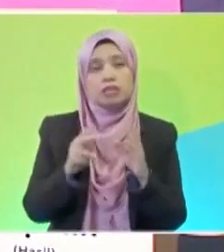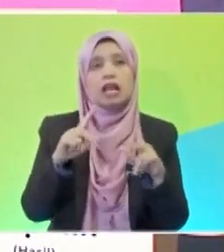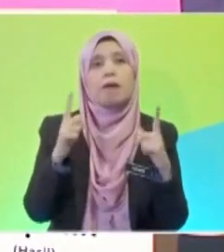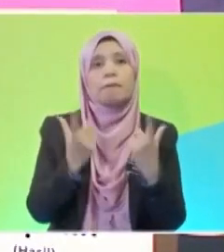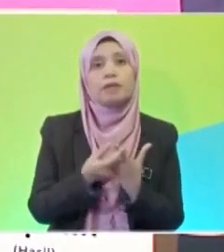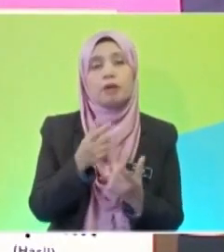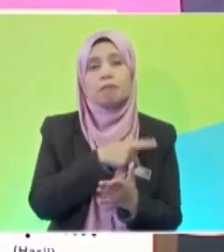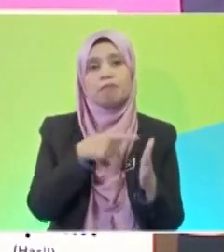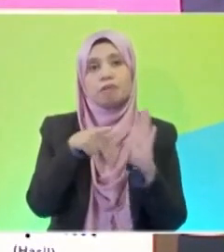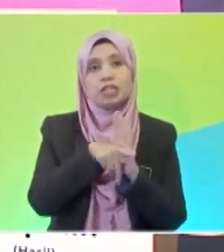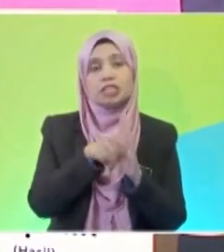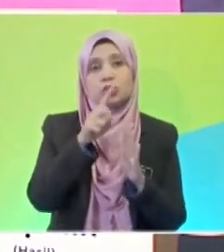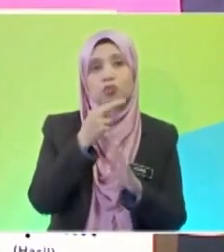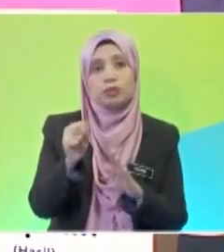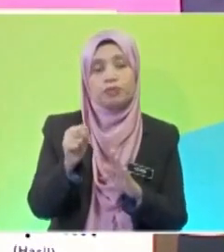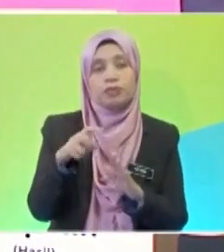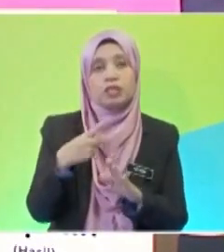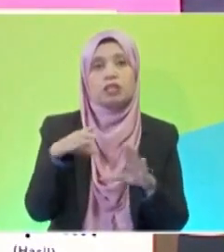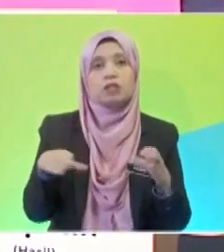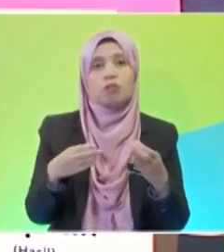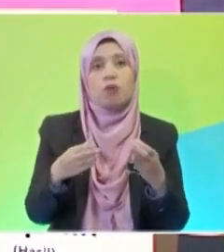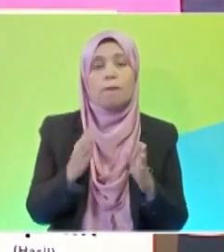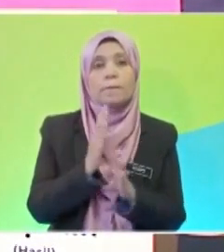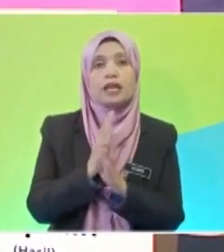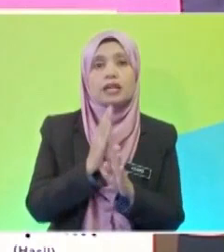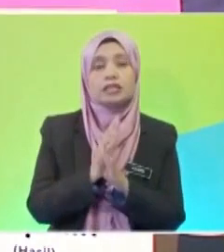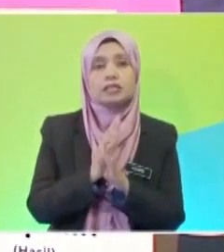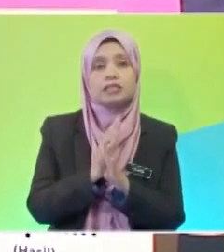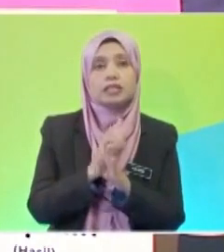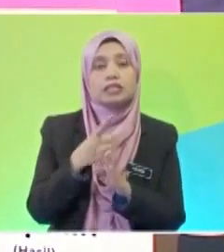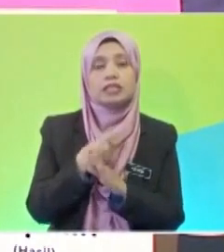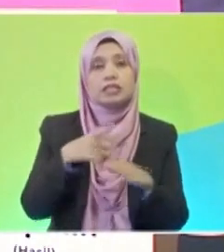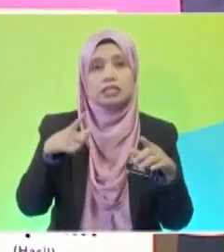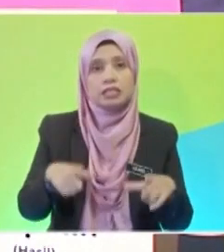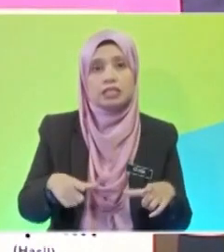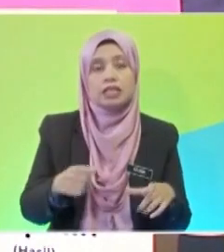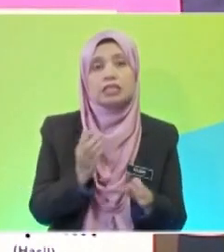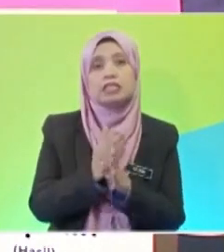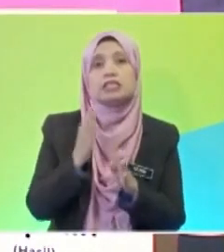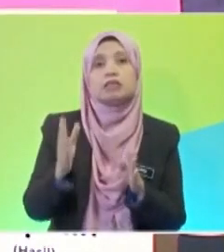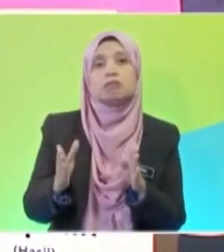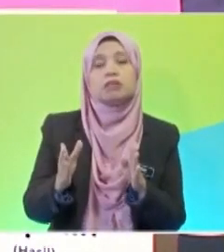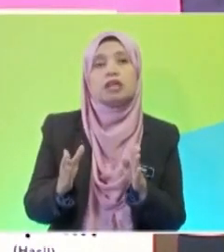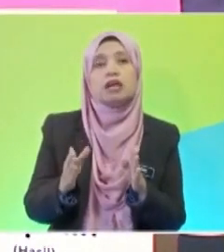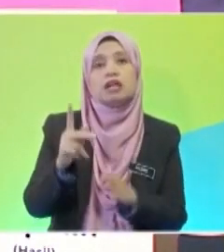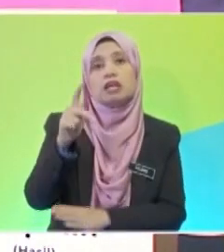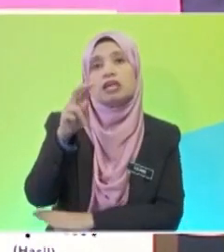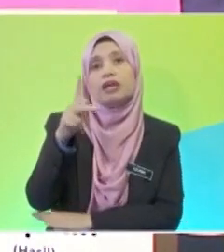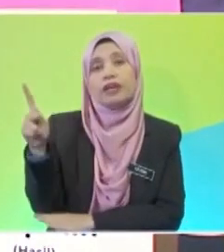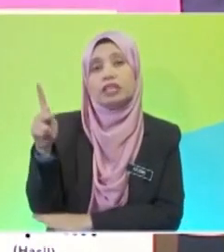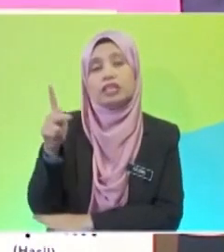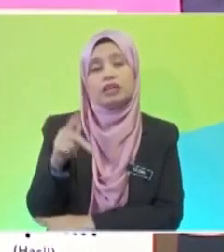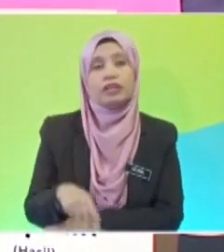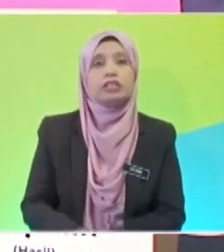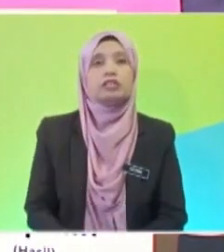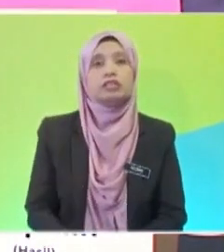Seperti ini. Jadi kita buat pelarasan dalam akaun yuran, kita letak di sebelah kredit akaun yuran, menambahkan yuran.